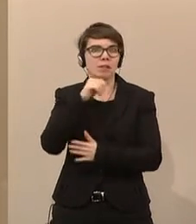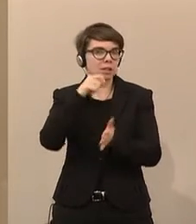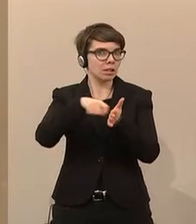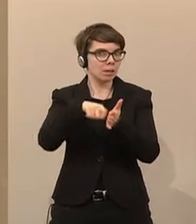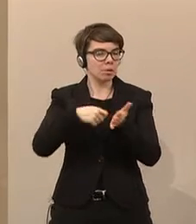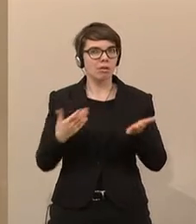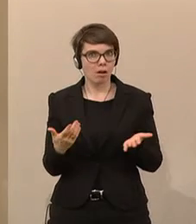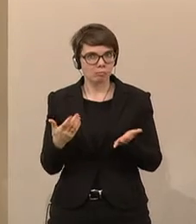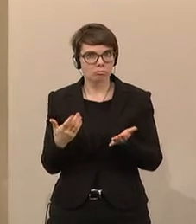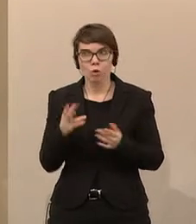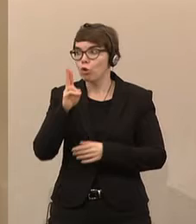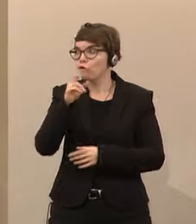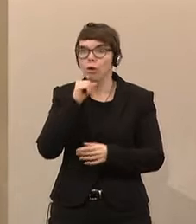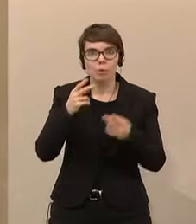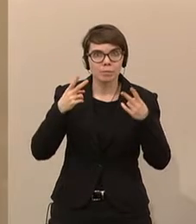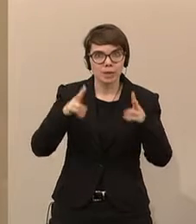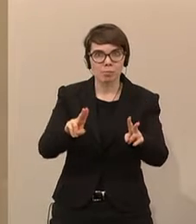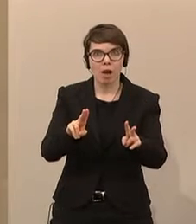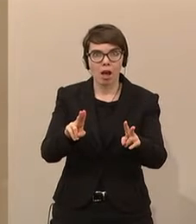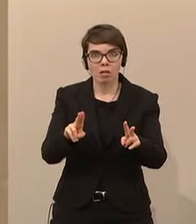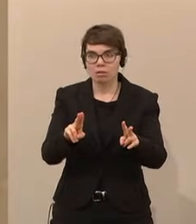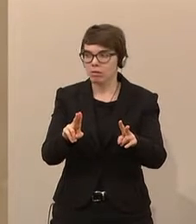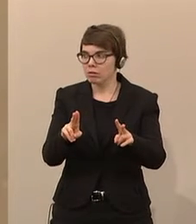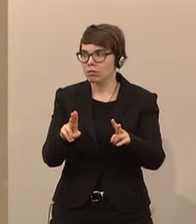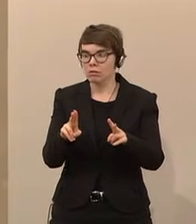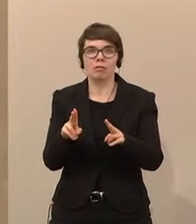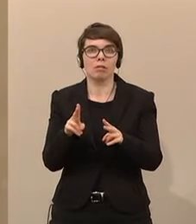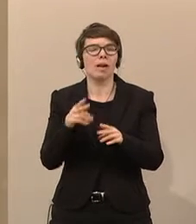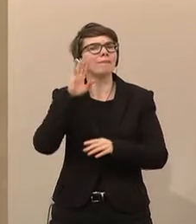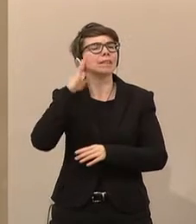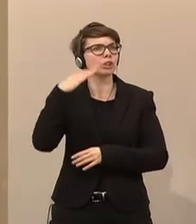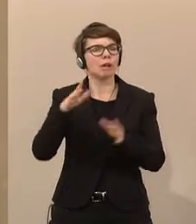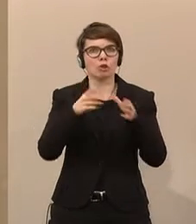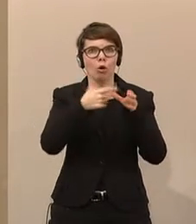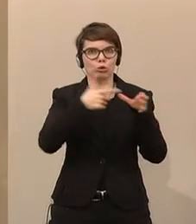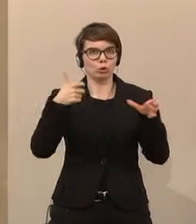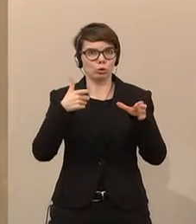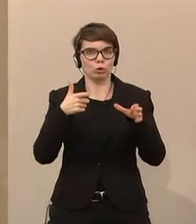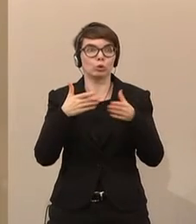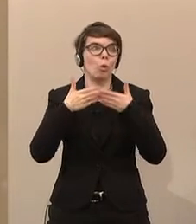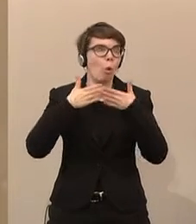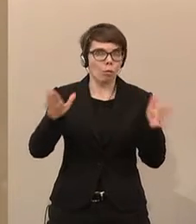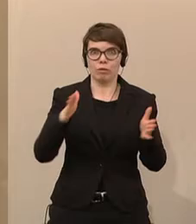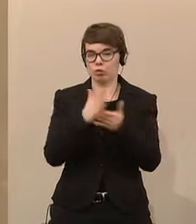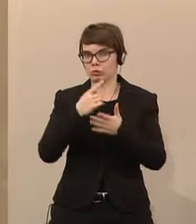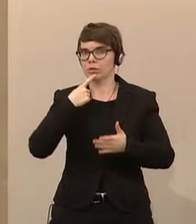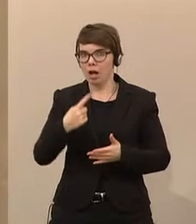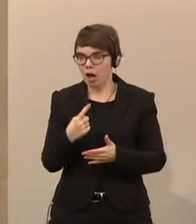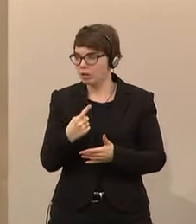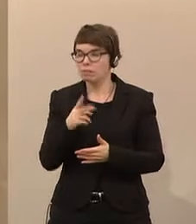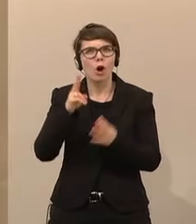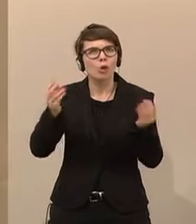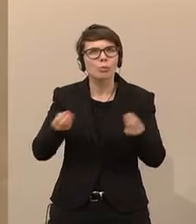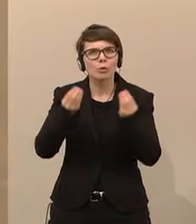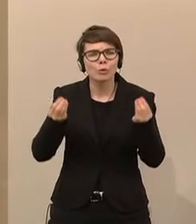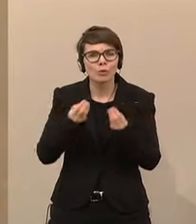reparieren. Und warum sind sie nicht bereit, das zu reparieren? Das ist im Wissenschaftsausschuss ganz offen gesagt worden. Deshalb, weil das